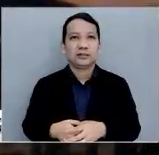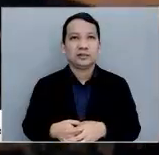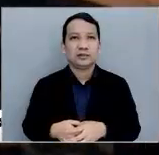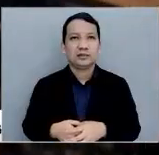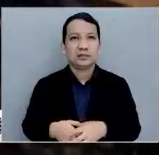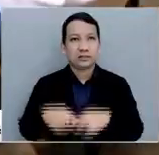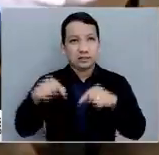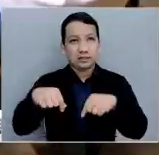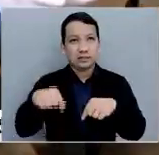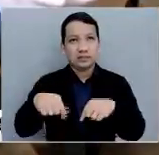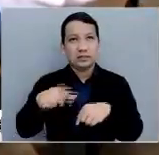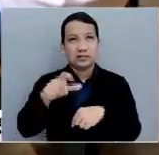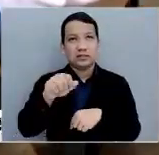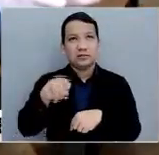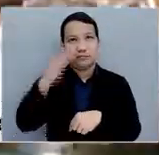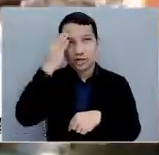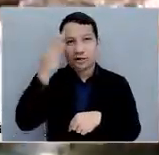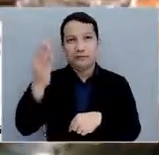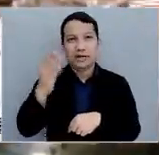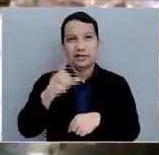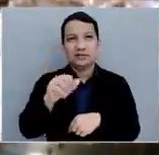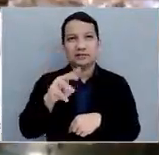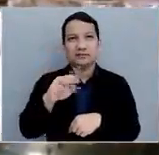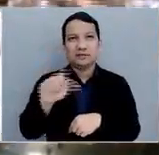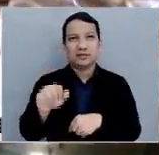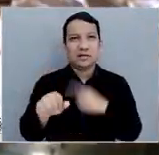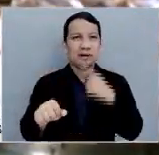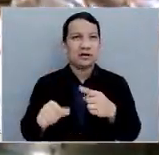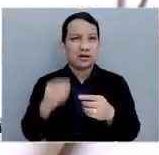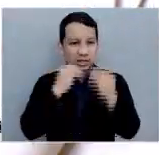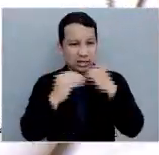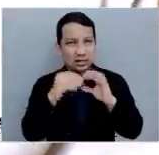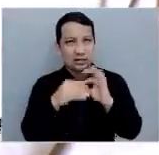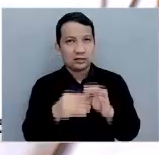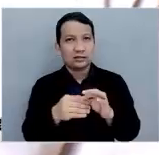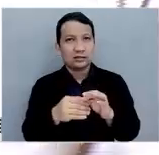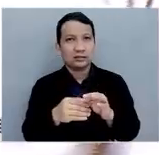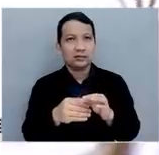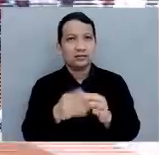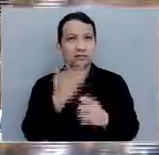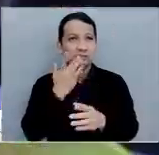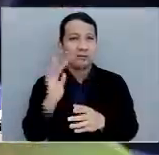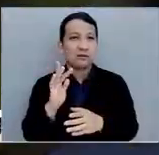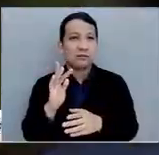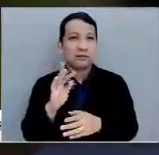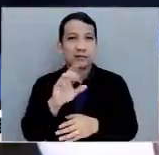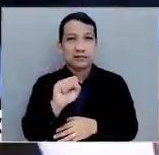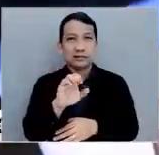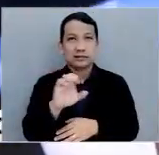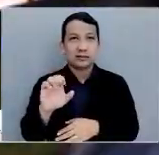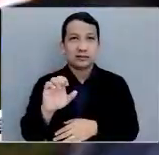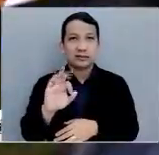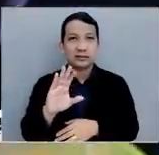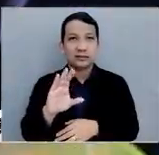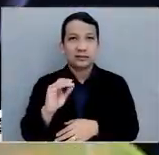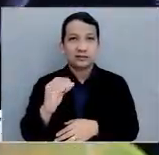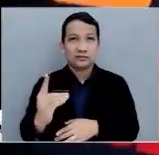Dito sa Santa Maria, Bulacan, dinarayo ang isang kainan ng mga mahihilig sa seafood.